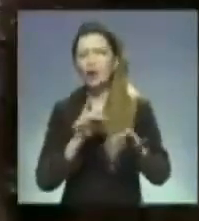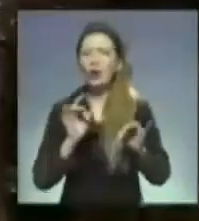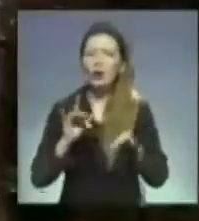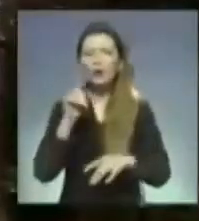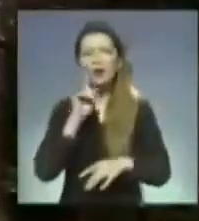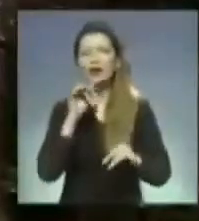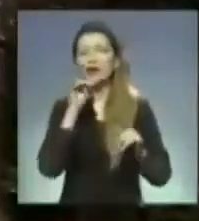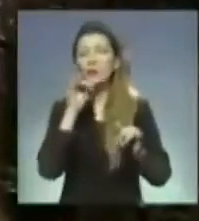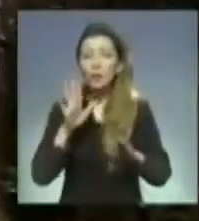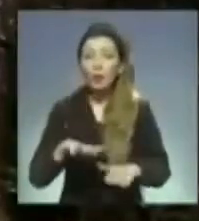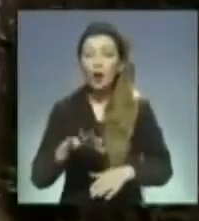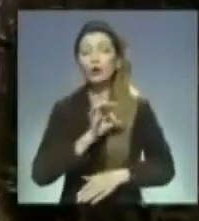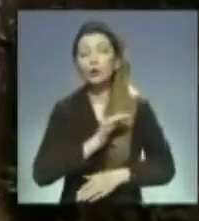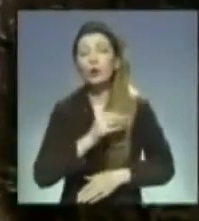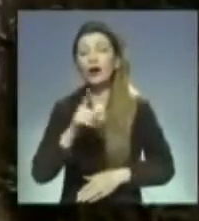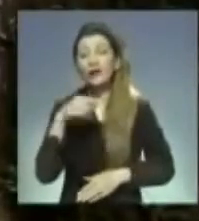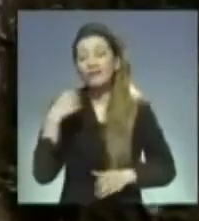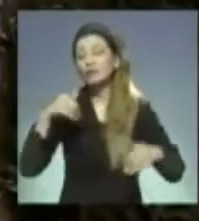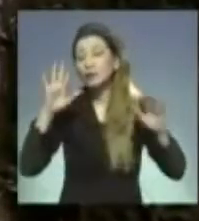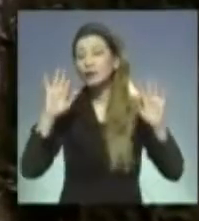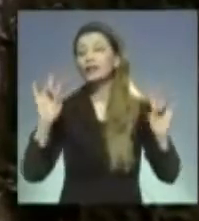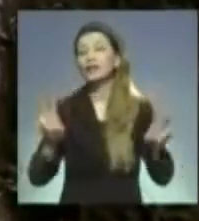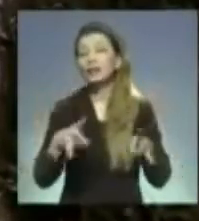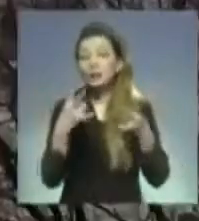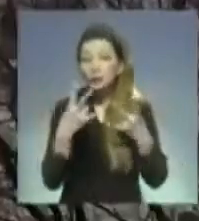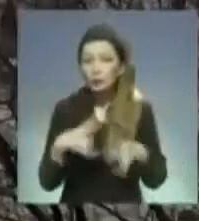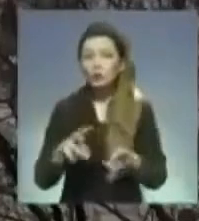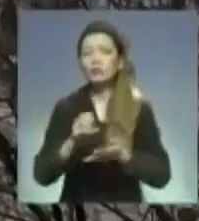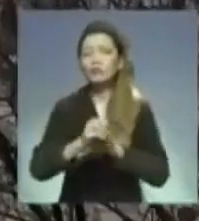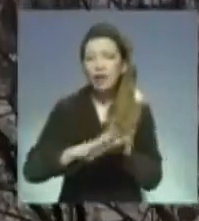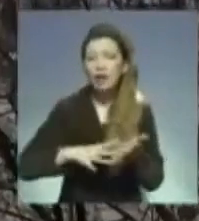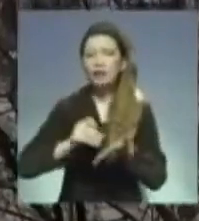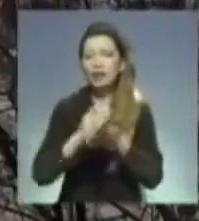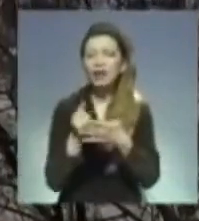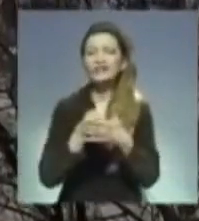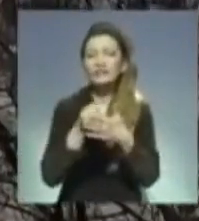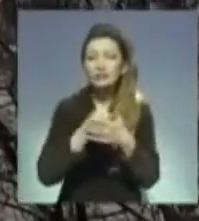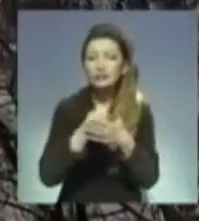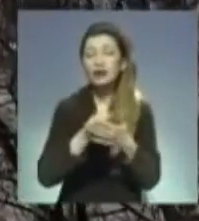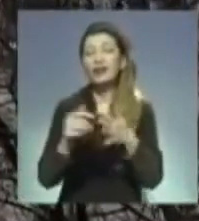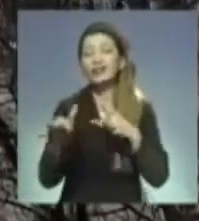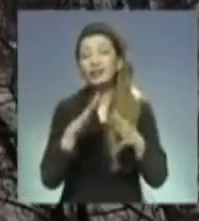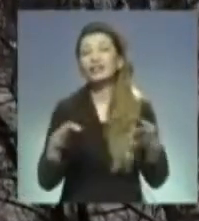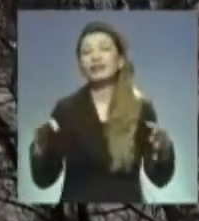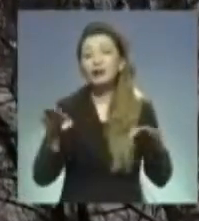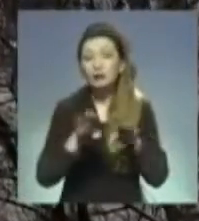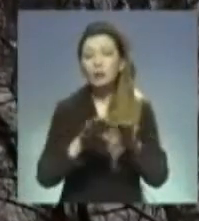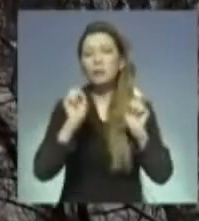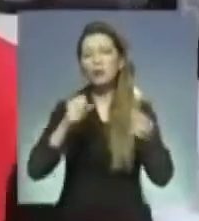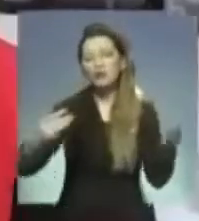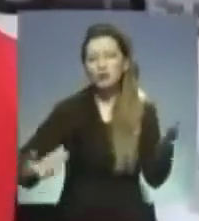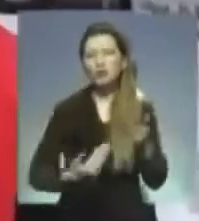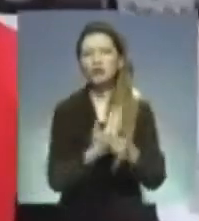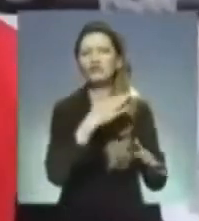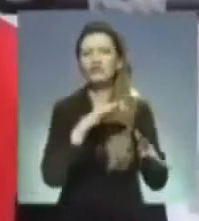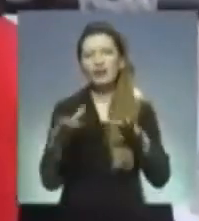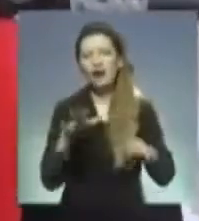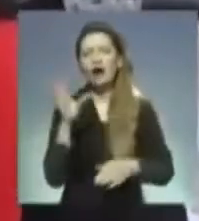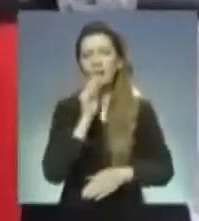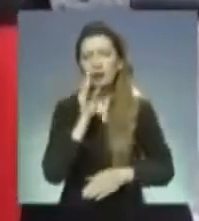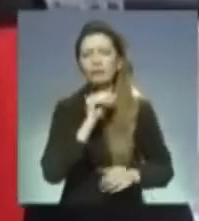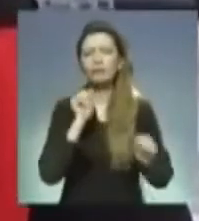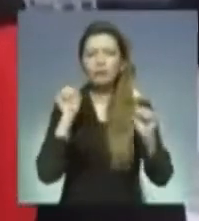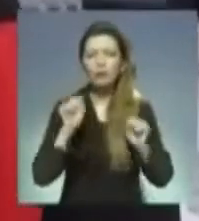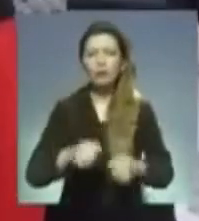Юристы же советуют не опускать руки в таких случаях. По закону даже закрытое дело можно снова возобновить. В соответствии со